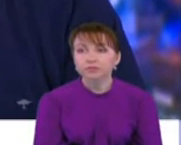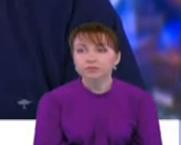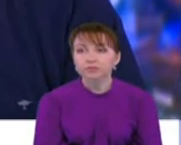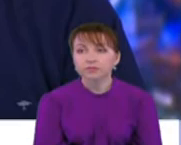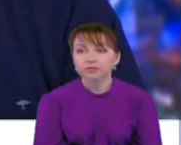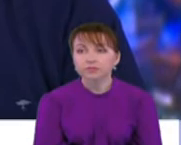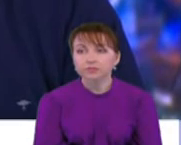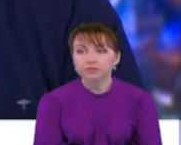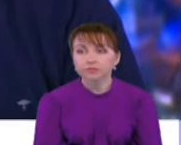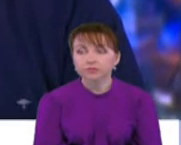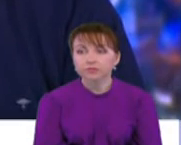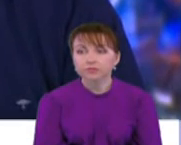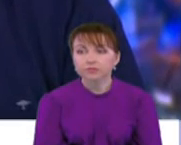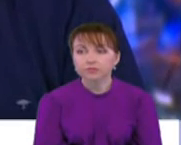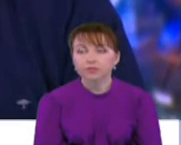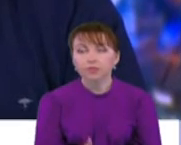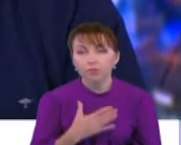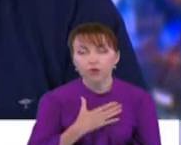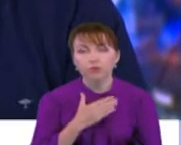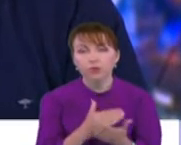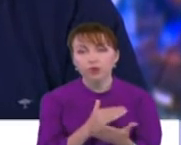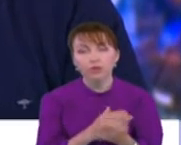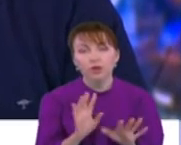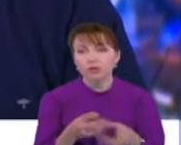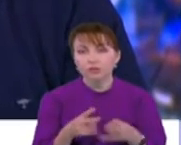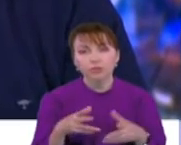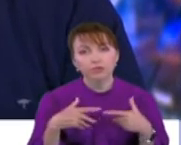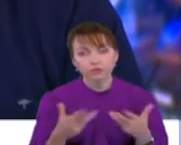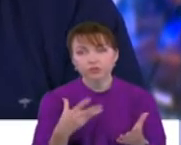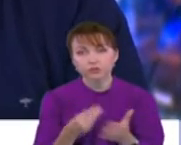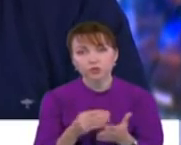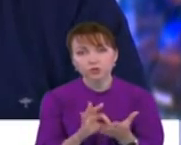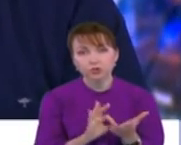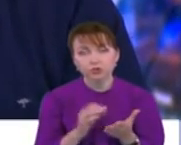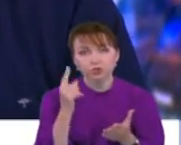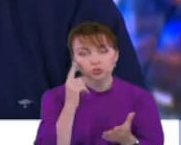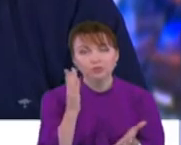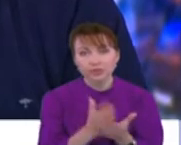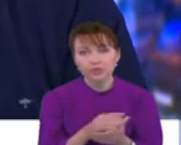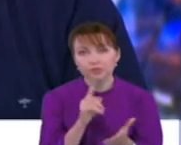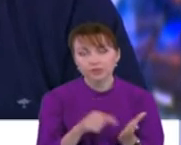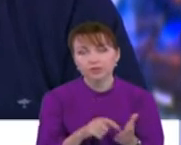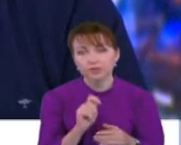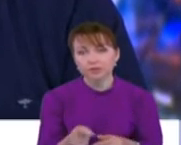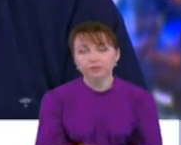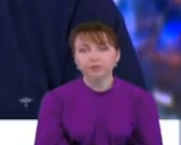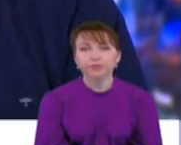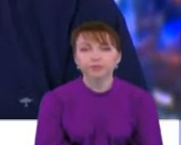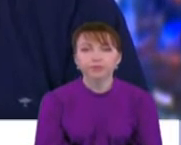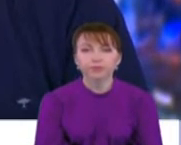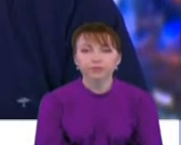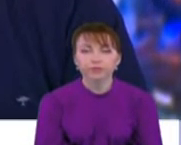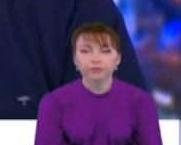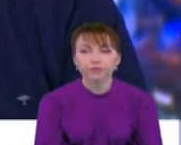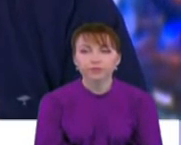би, і прошу, в моїх програмах не треба висловлювати свою оціночну думку. Є запитання, ставте. Будь ласка. Ну, я, звісно, є. Бо я би